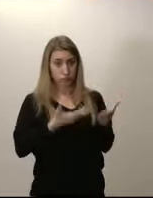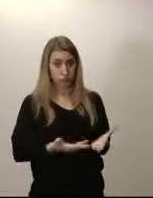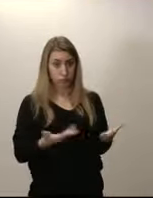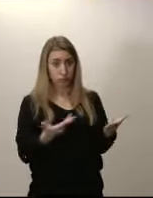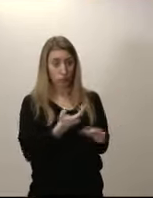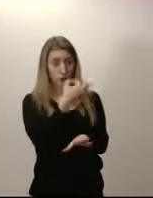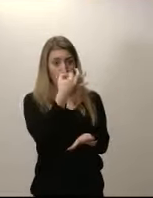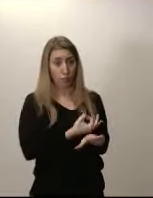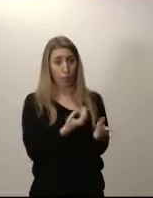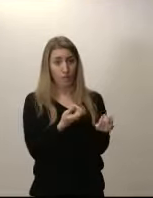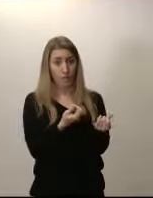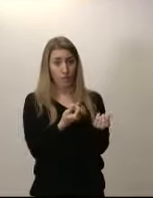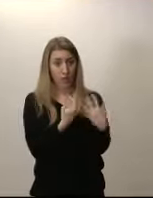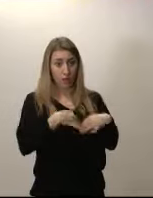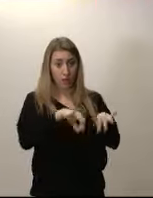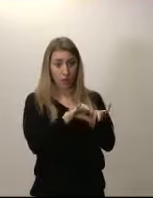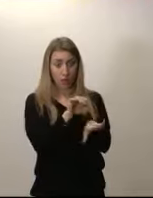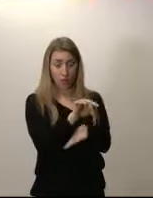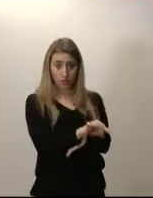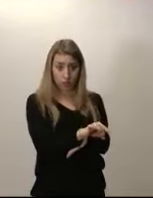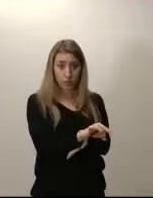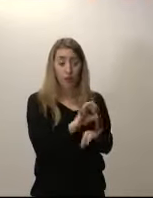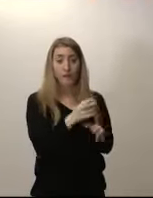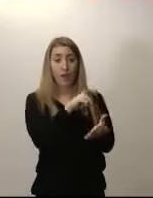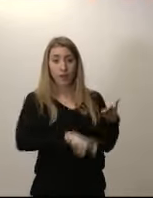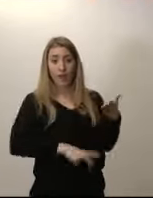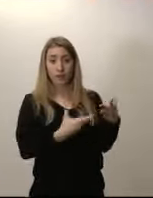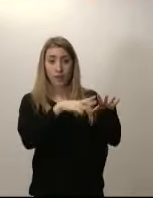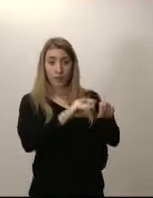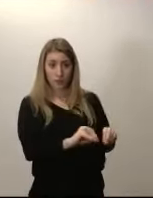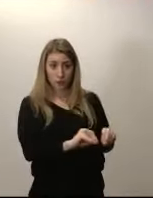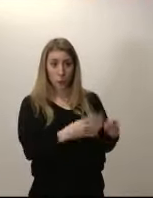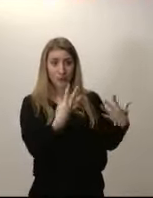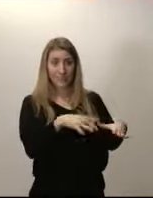taux de fiscalité locale pour la taxe d'habitation de